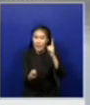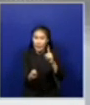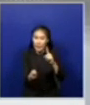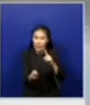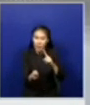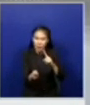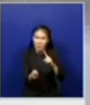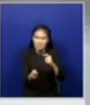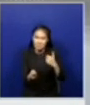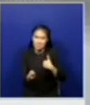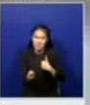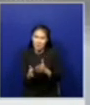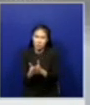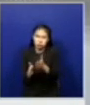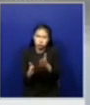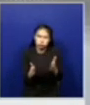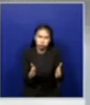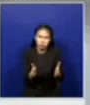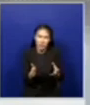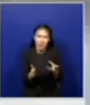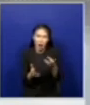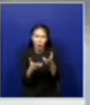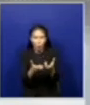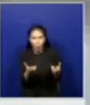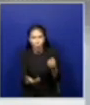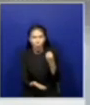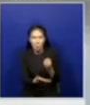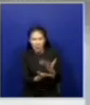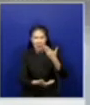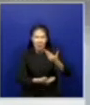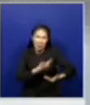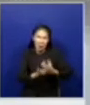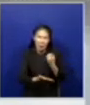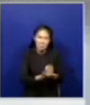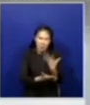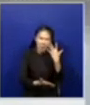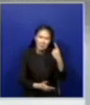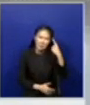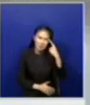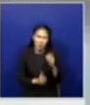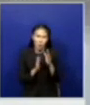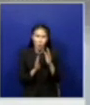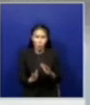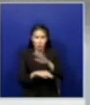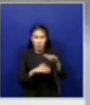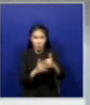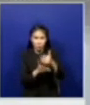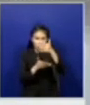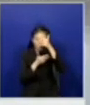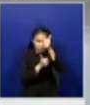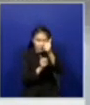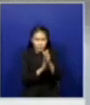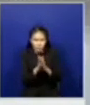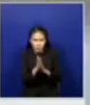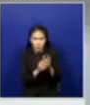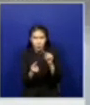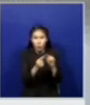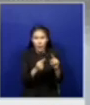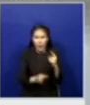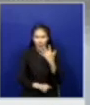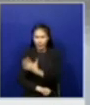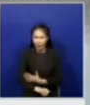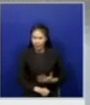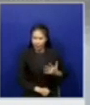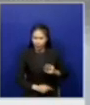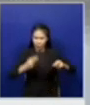าสู่ยุคข้าวยากหมากแพงผู้คนสนใจใส่ใจสุขภาพอนามัยของตนเ